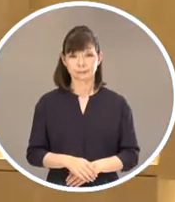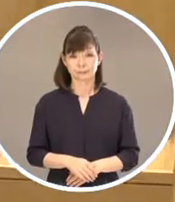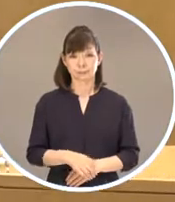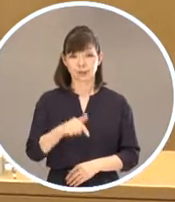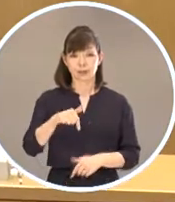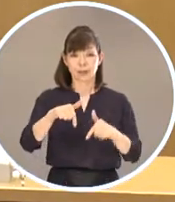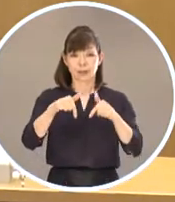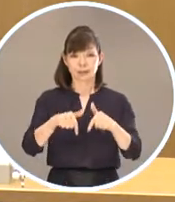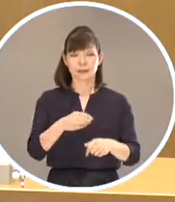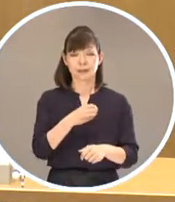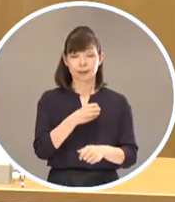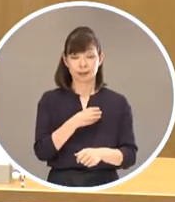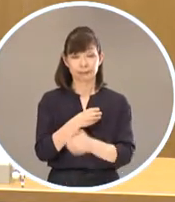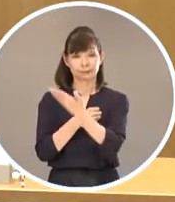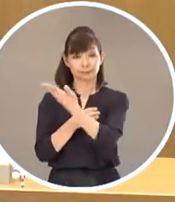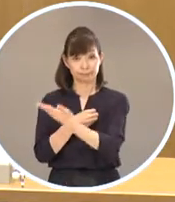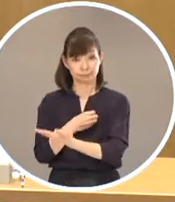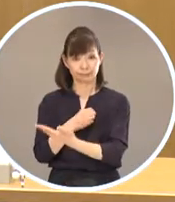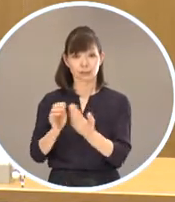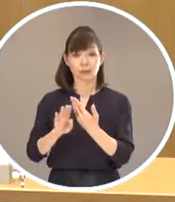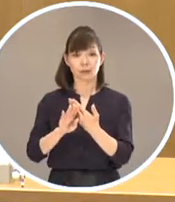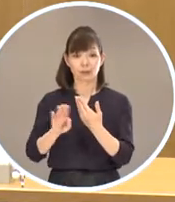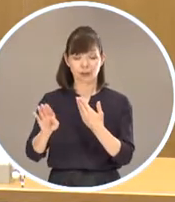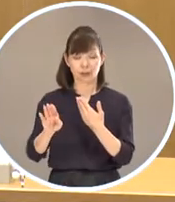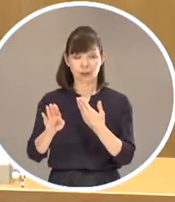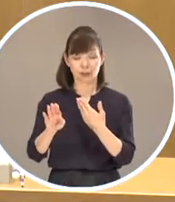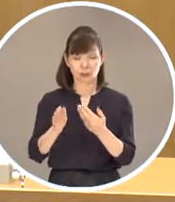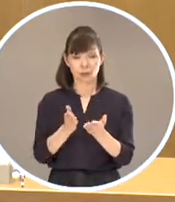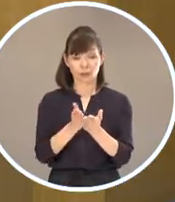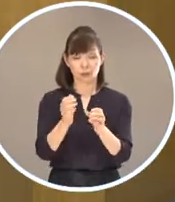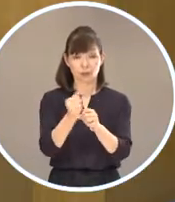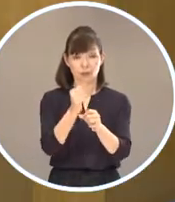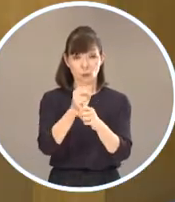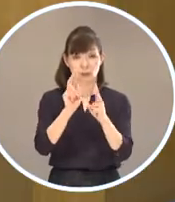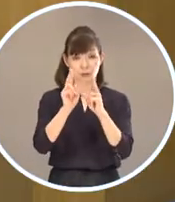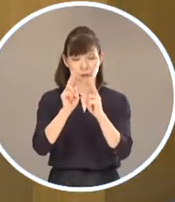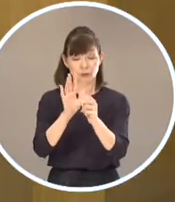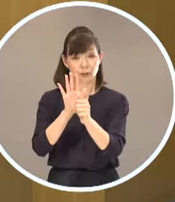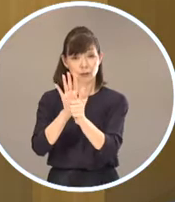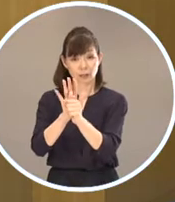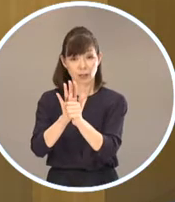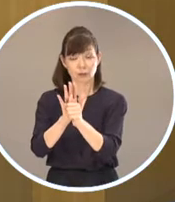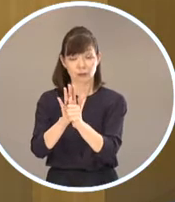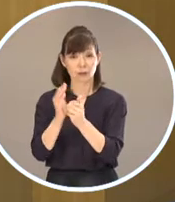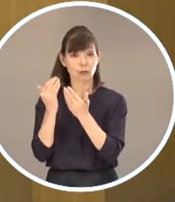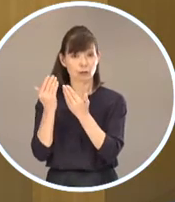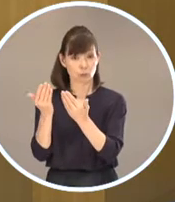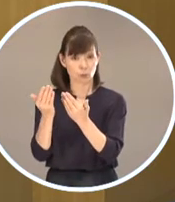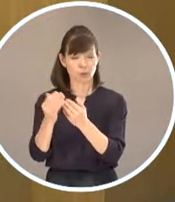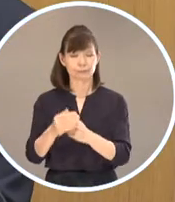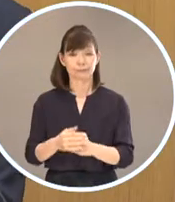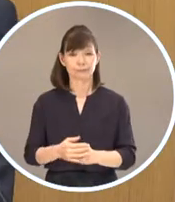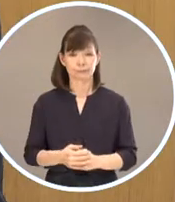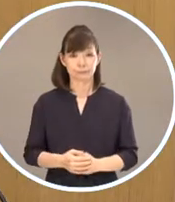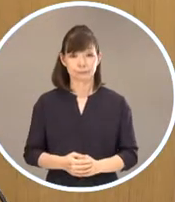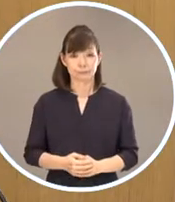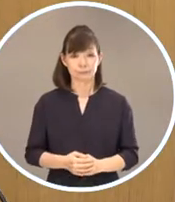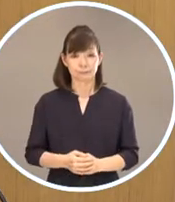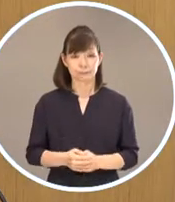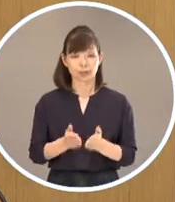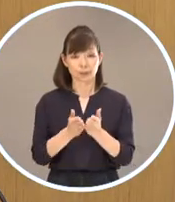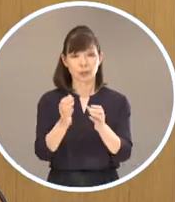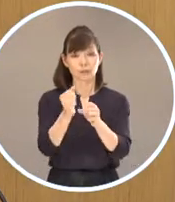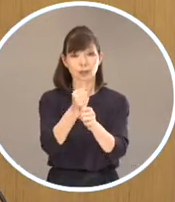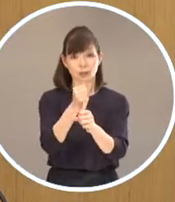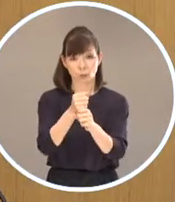下西議員はご覧の質問のほか、船舶産業事業者への支援について質問しました。 船舶